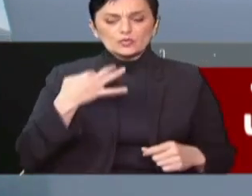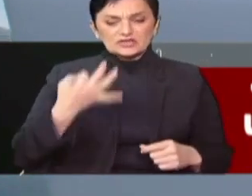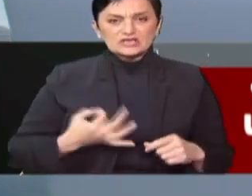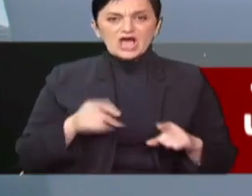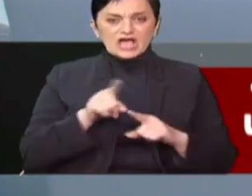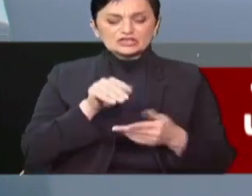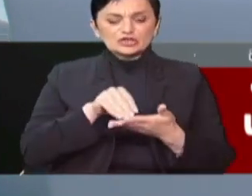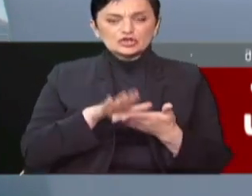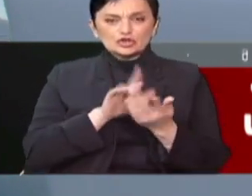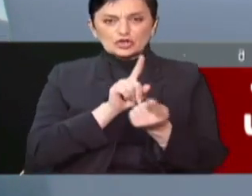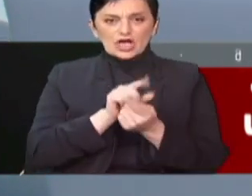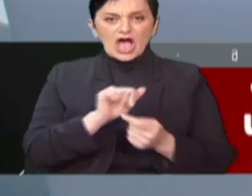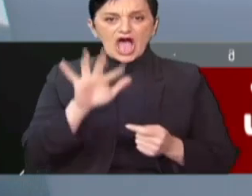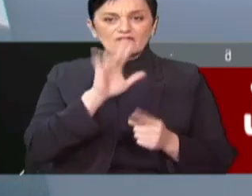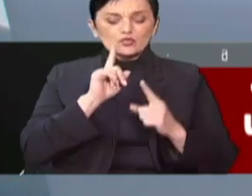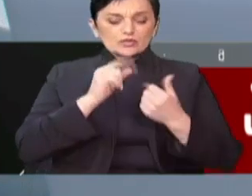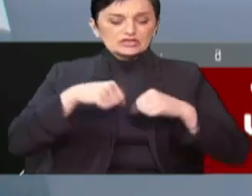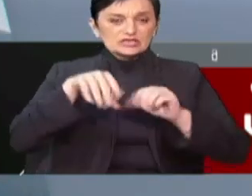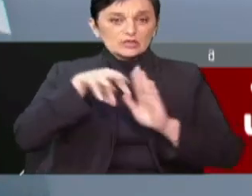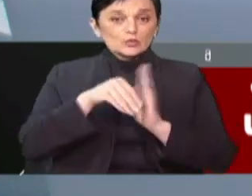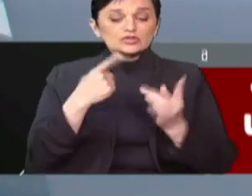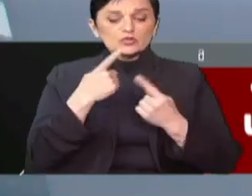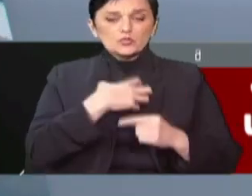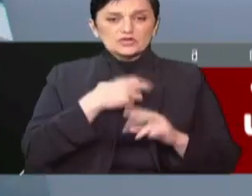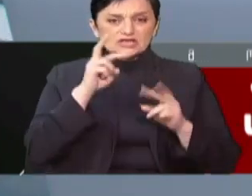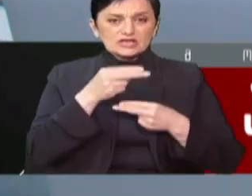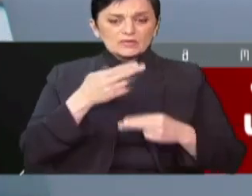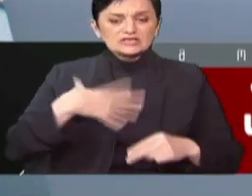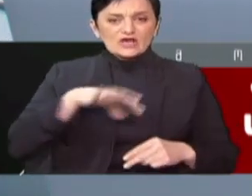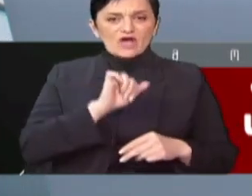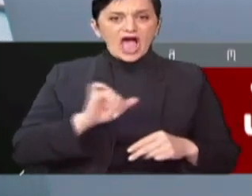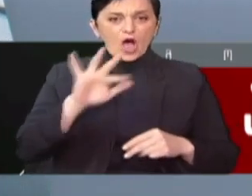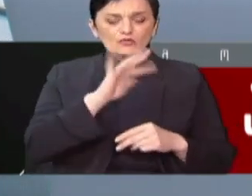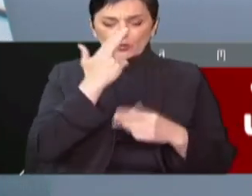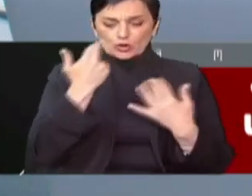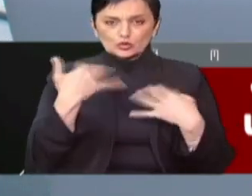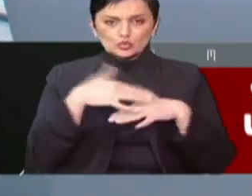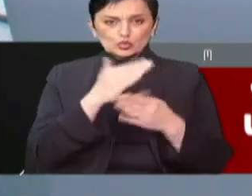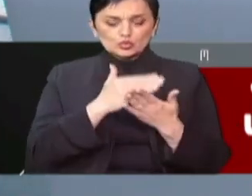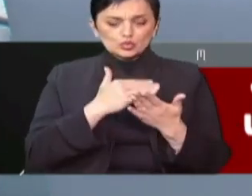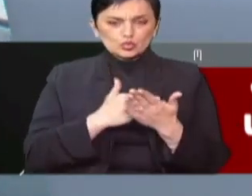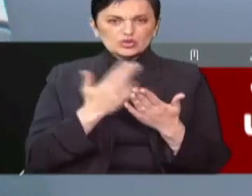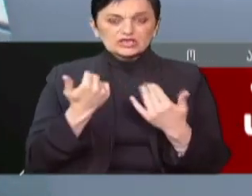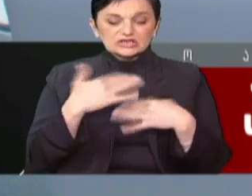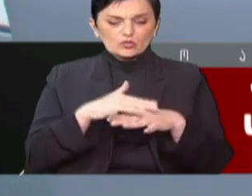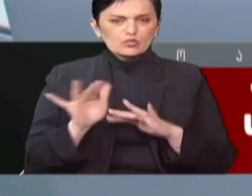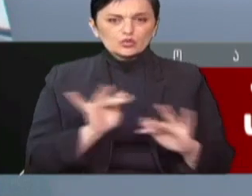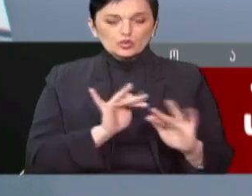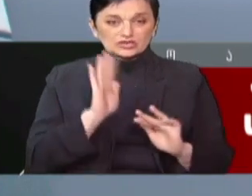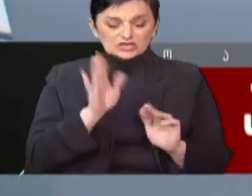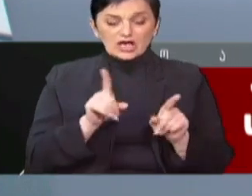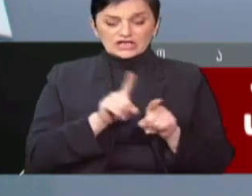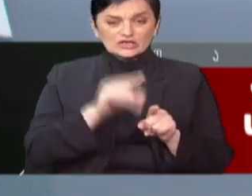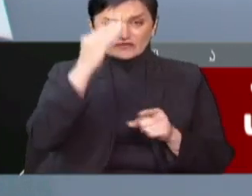ასევე ჩანიშნულია შეხვედრები ევროპულ საბჭოში. საუბრის მთავარი თემები საქართველოს ევროპულ და ევროატლანტიკურ სტრუქტურებში ინტეგრაციის პროცესი იქნება,